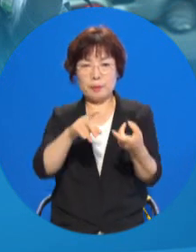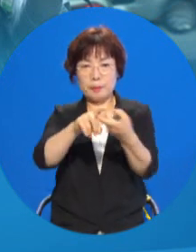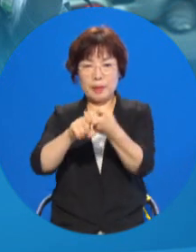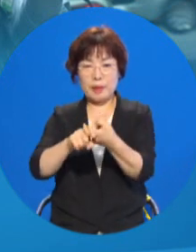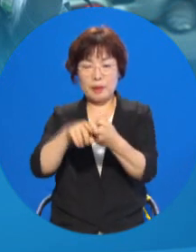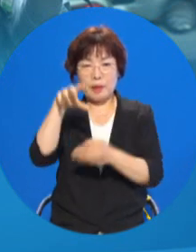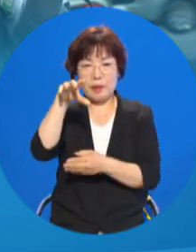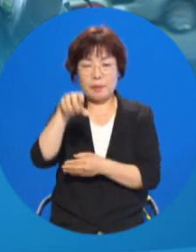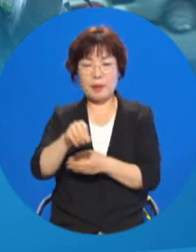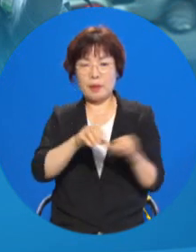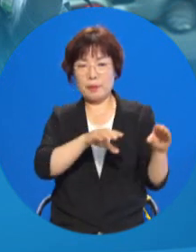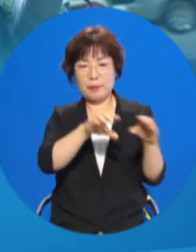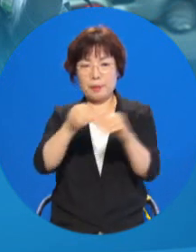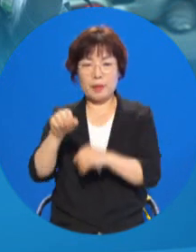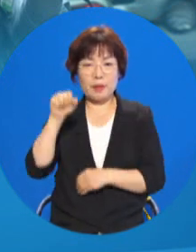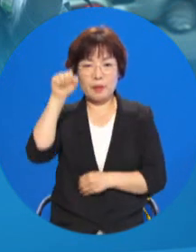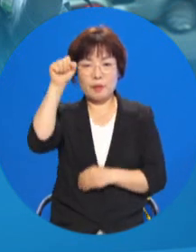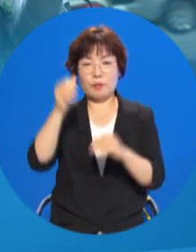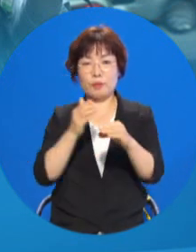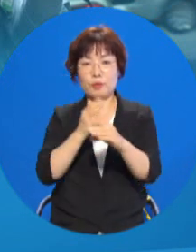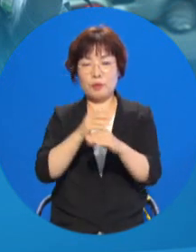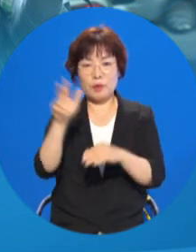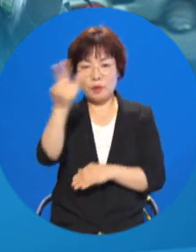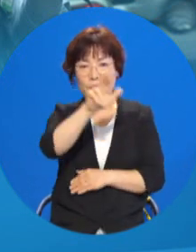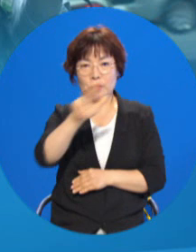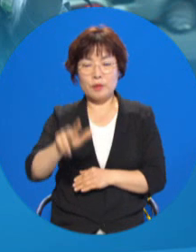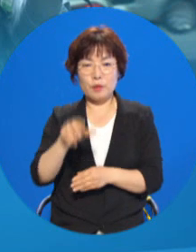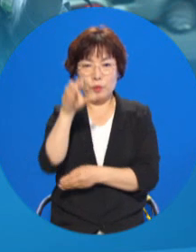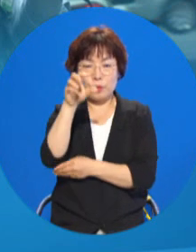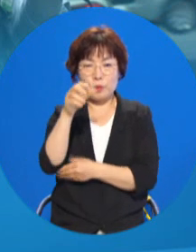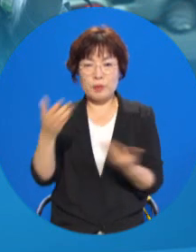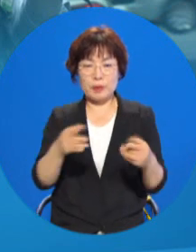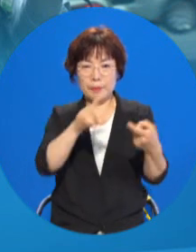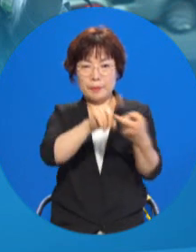점거 농성이 시작됐습니다. 전국 타워크레인